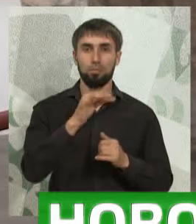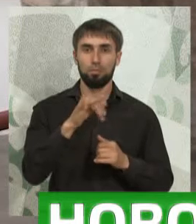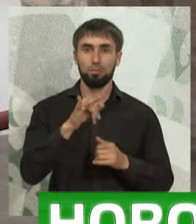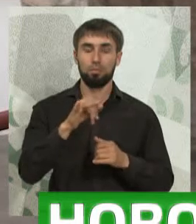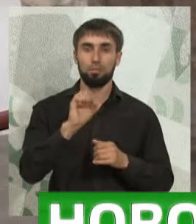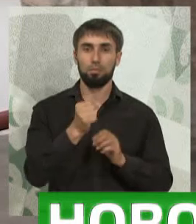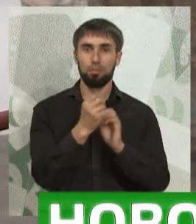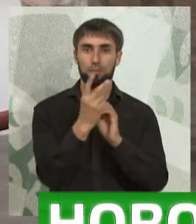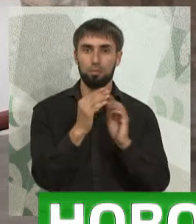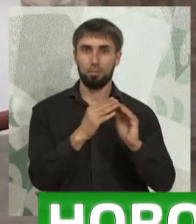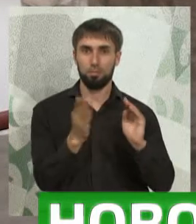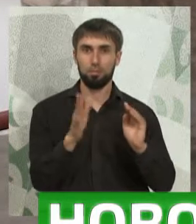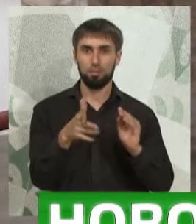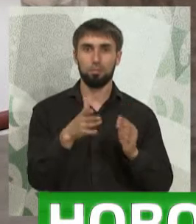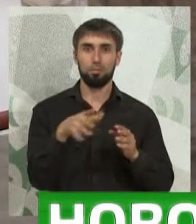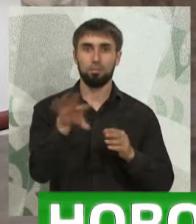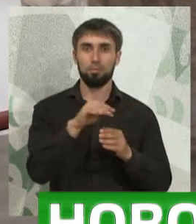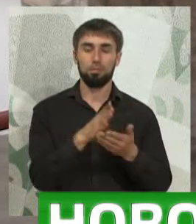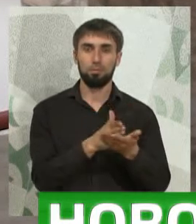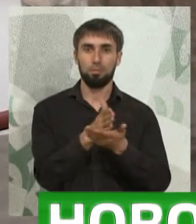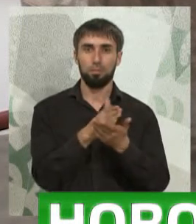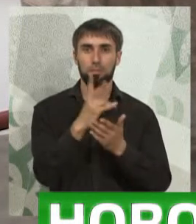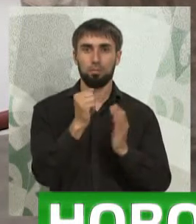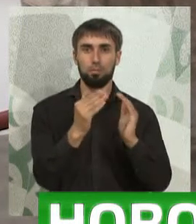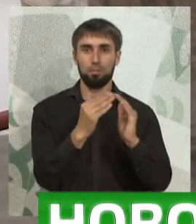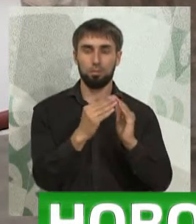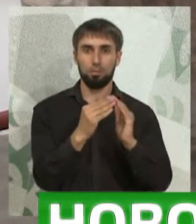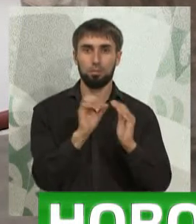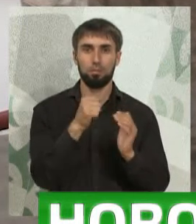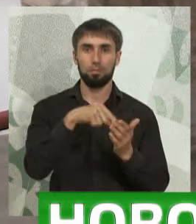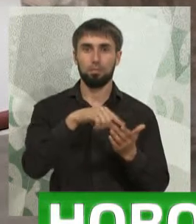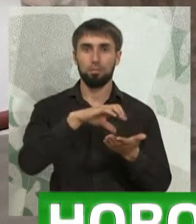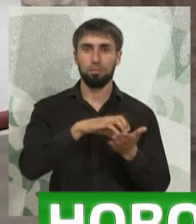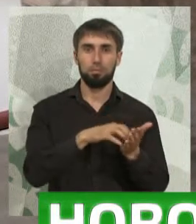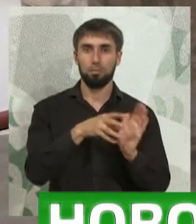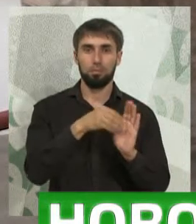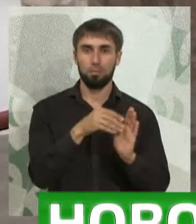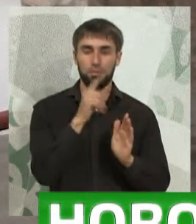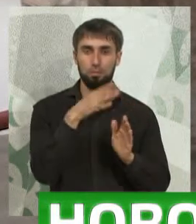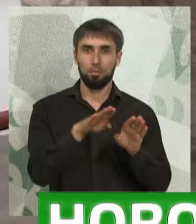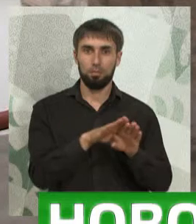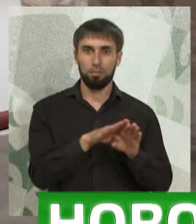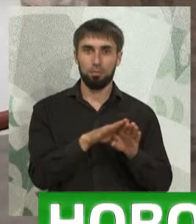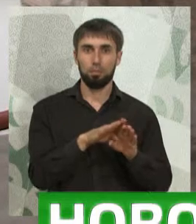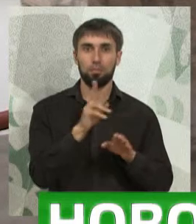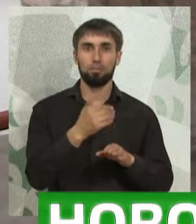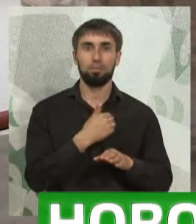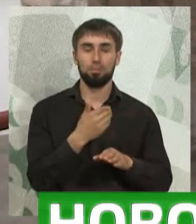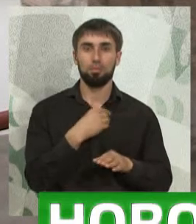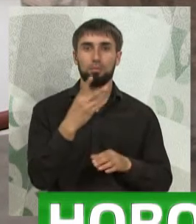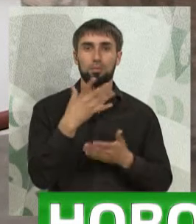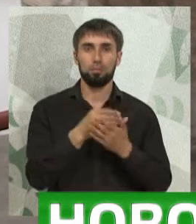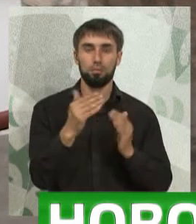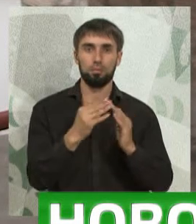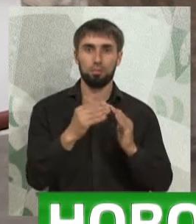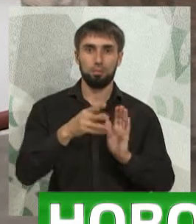после обеда участковая комиссия будет выезжать вне помещения, то есть на дом, тем, кто изъявил желание голосовать у себя